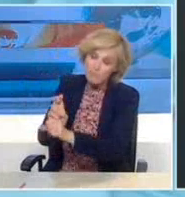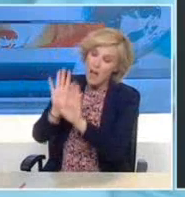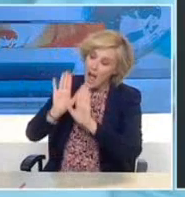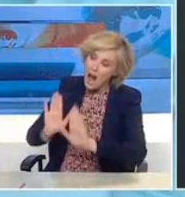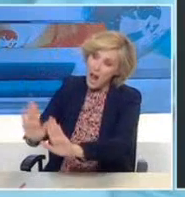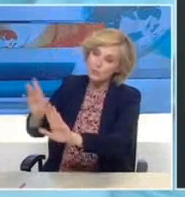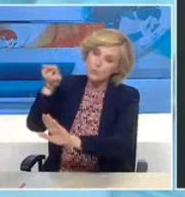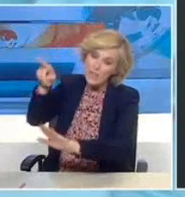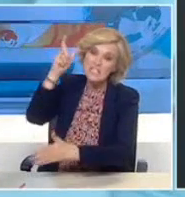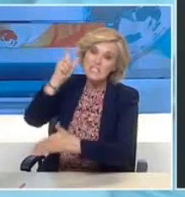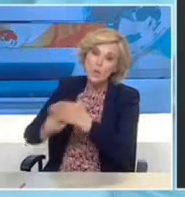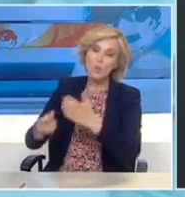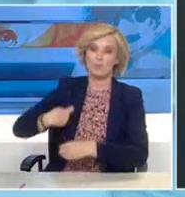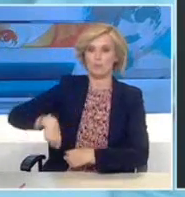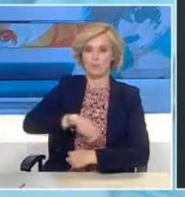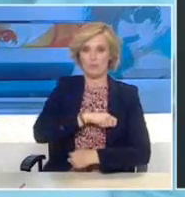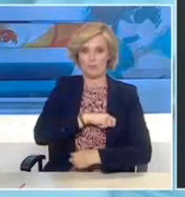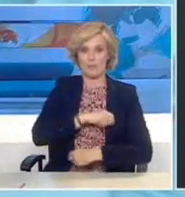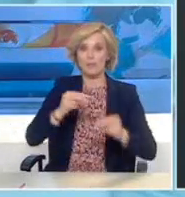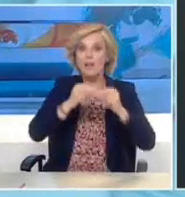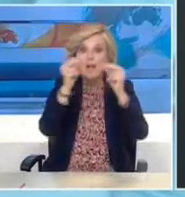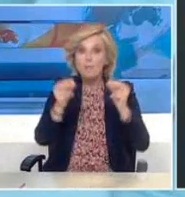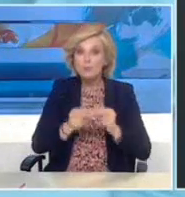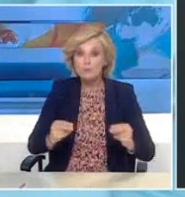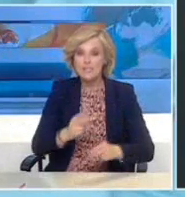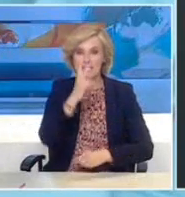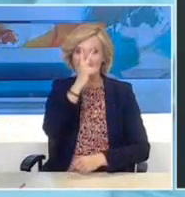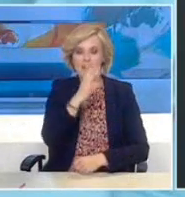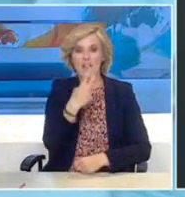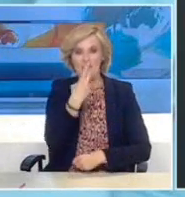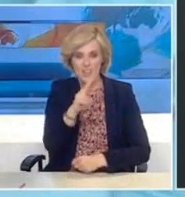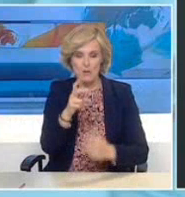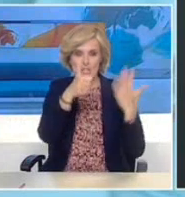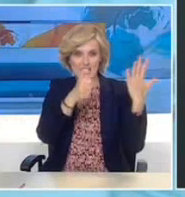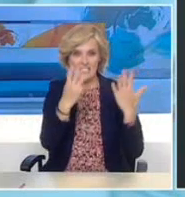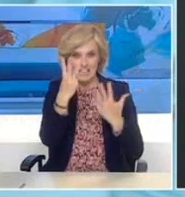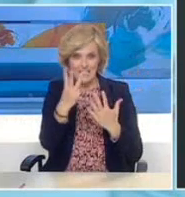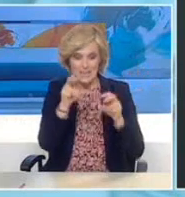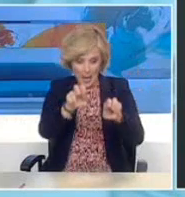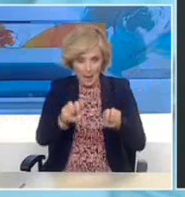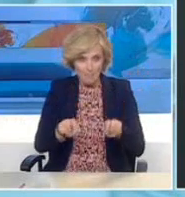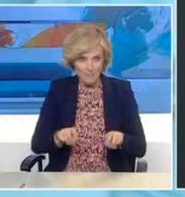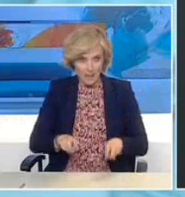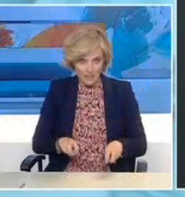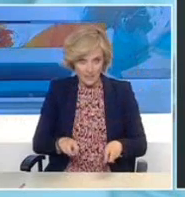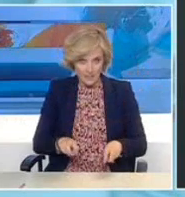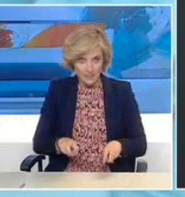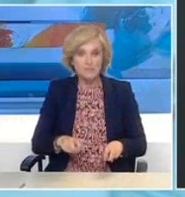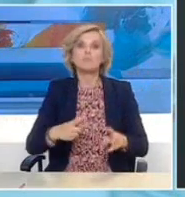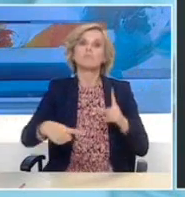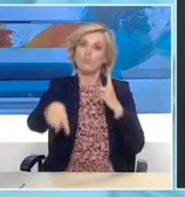του ΕΟΔΗ είναι 21 από, τους 263 επιβάτες χαρακτηρίστηκαν